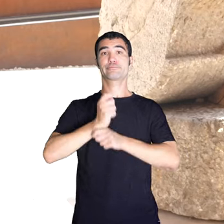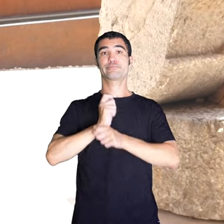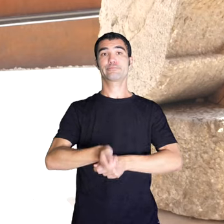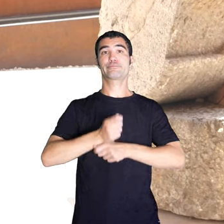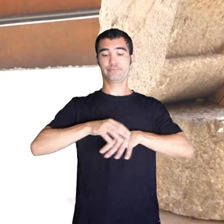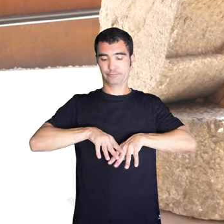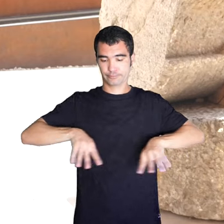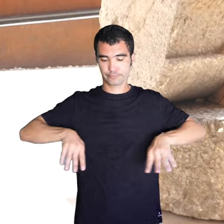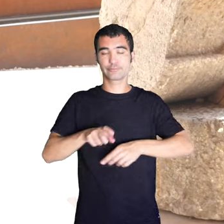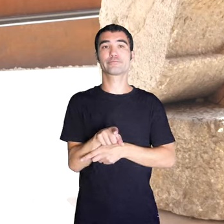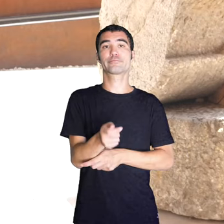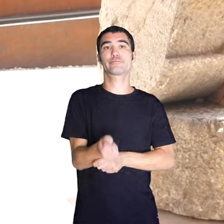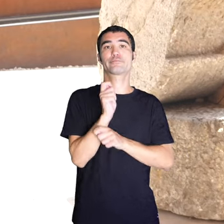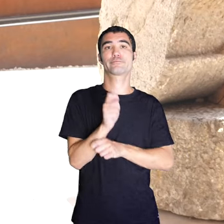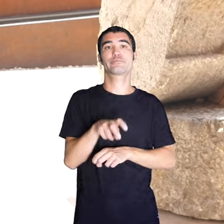la vorera.